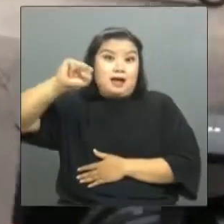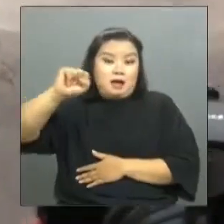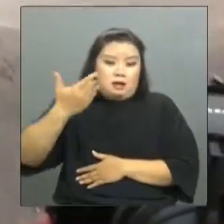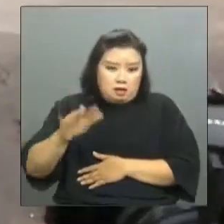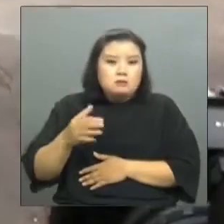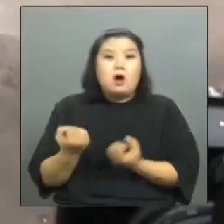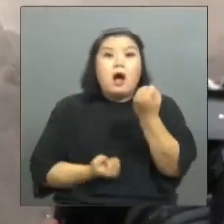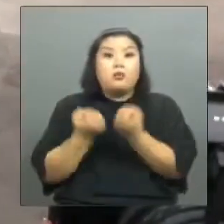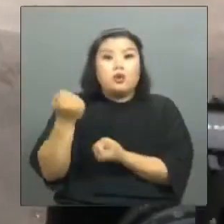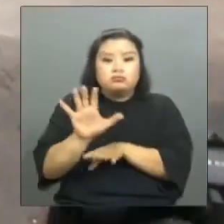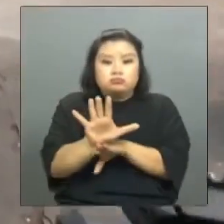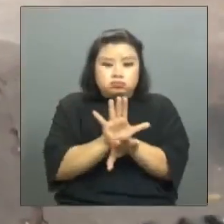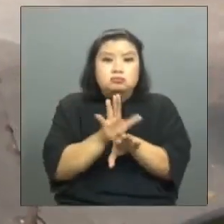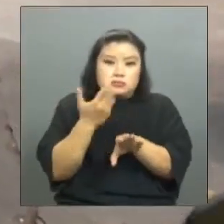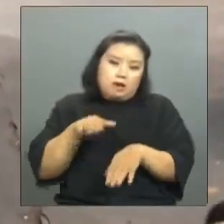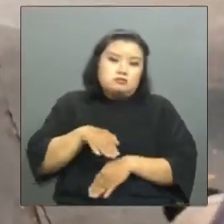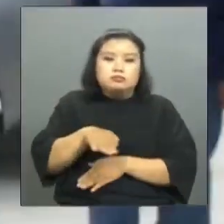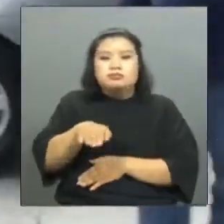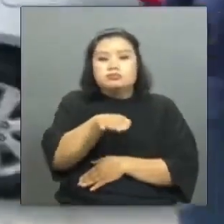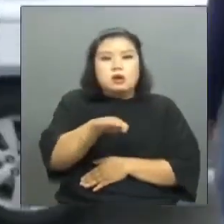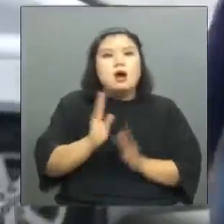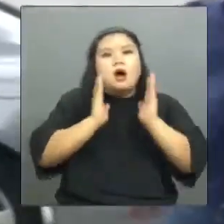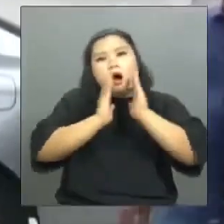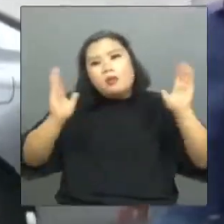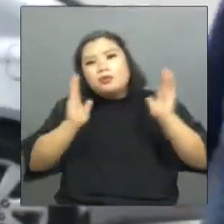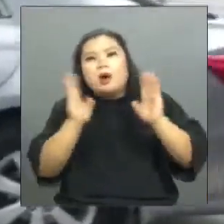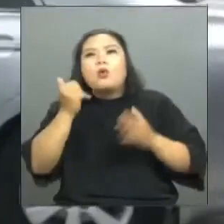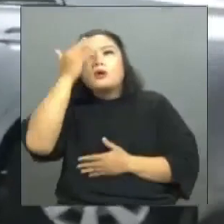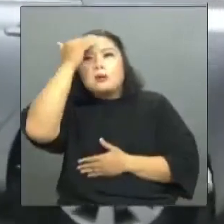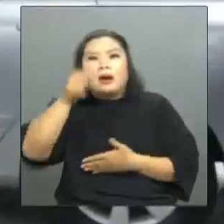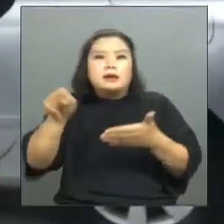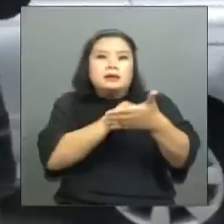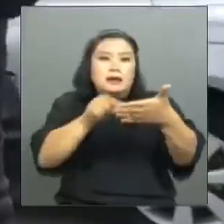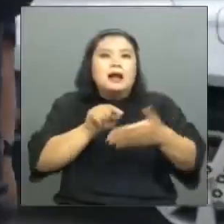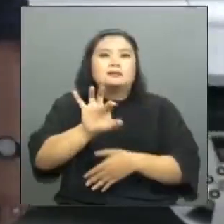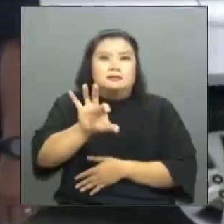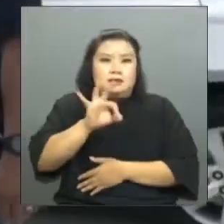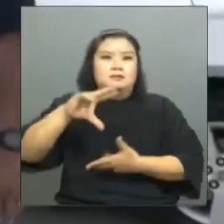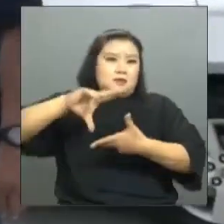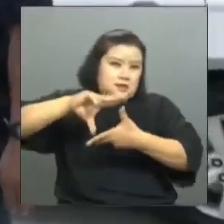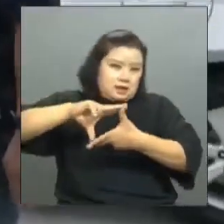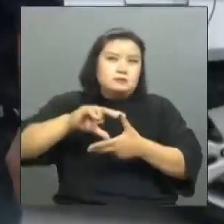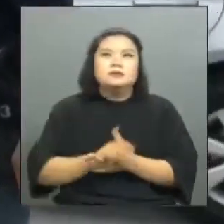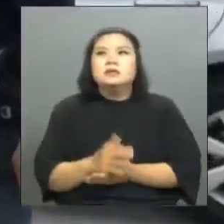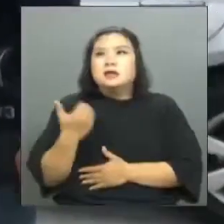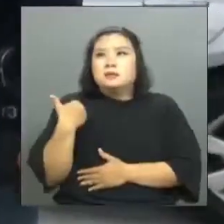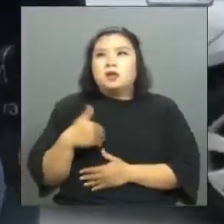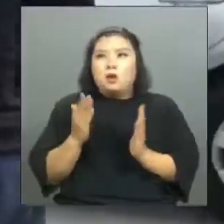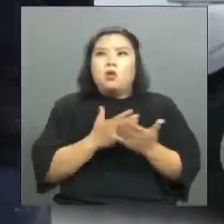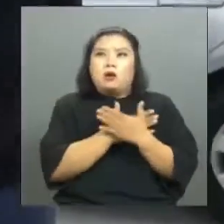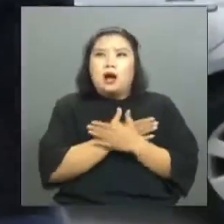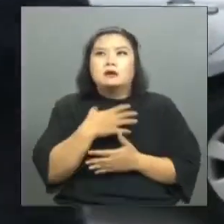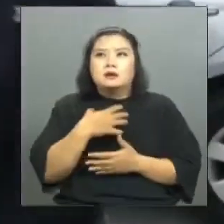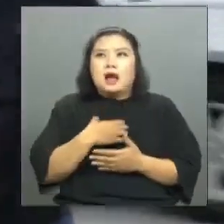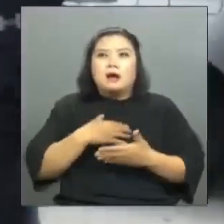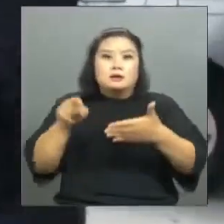านครเพื่อขอบคุณประชาชนที่ลงคะแนนเสียงเลือกนะคะขณะที่กลุ่มคนอยากเลือกตั้งนำโดยนายเอกชัยหงส์กังวาน